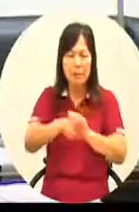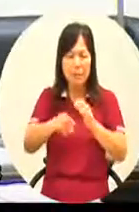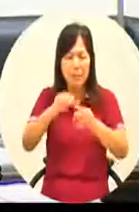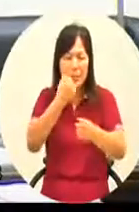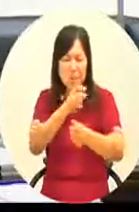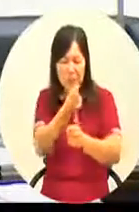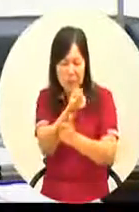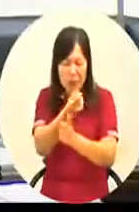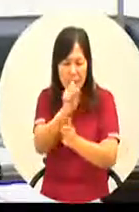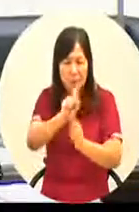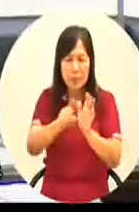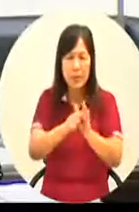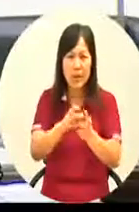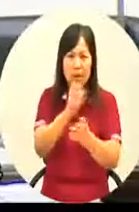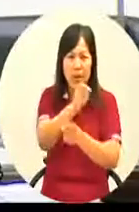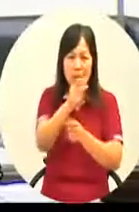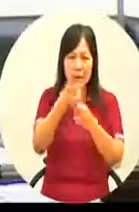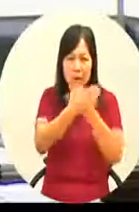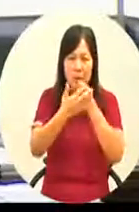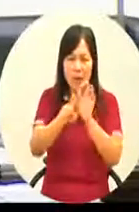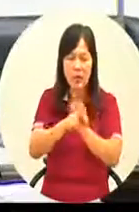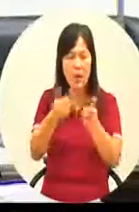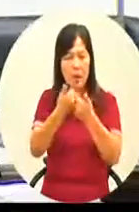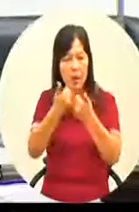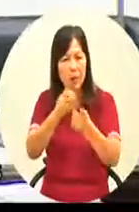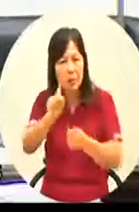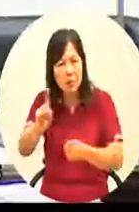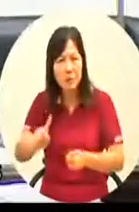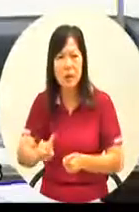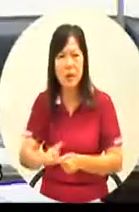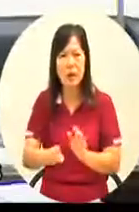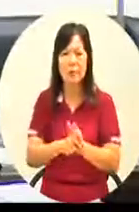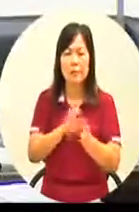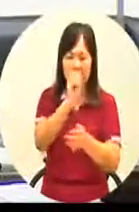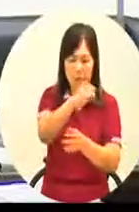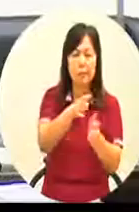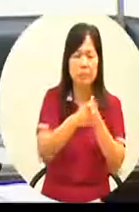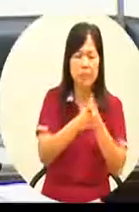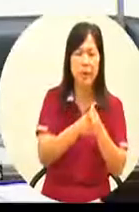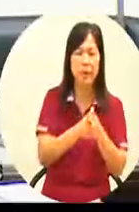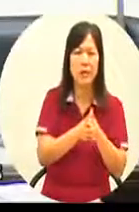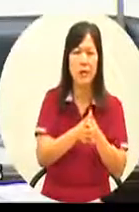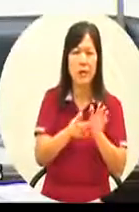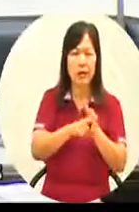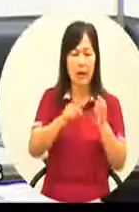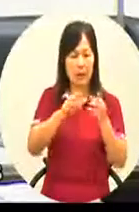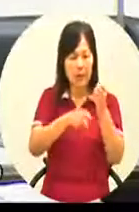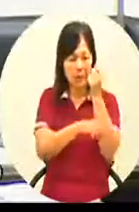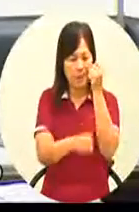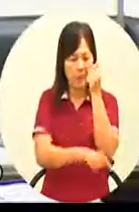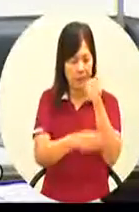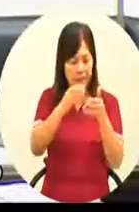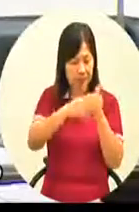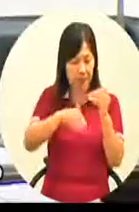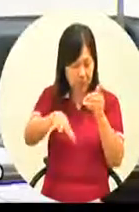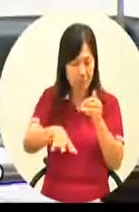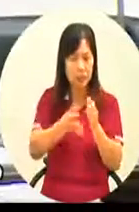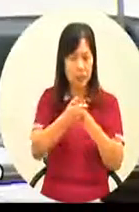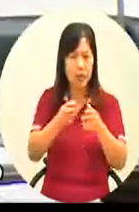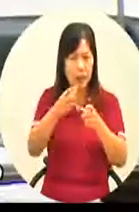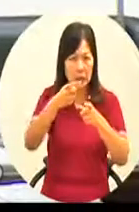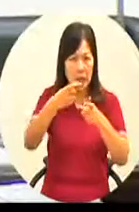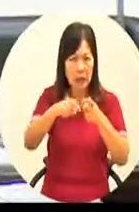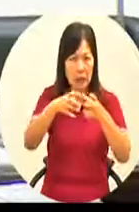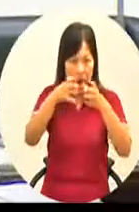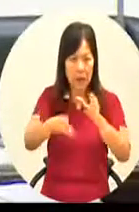什么消保会哦，开那个委员会，我讲该最给你建议哈、哦，法制局的，我建议应该用一个物